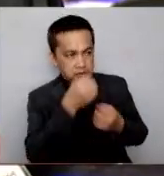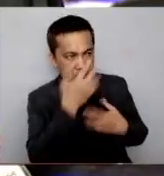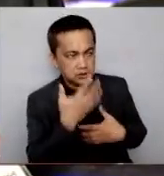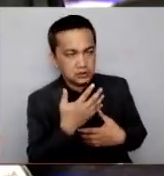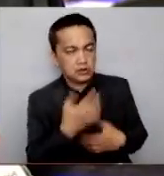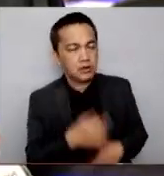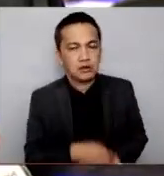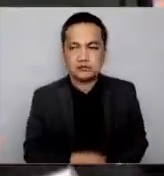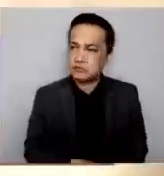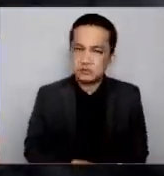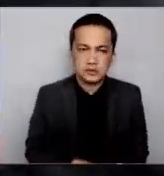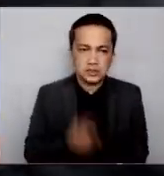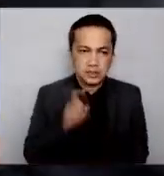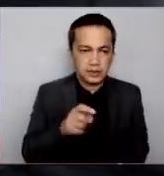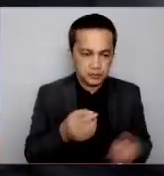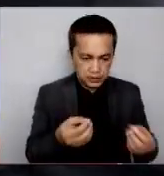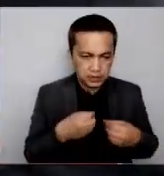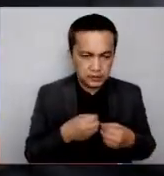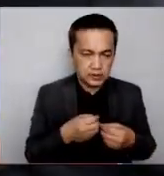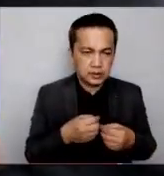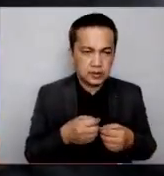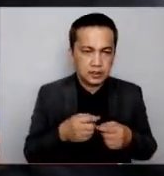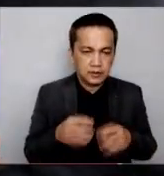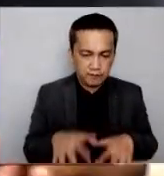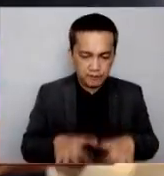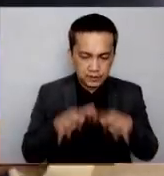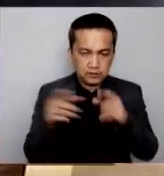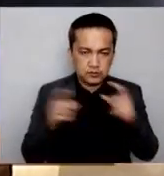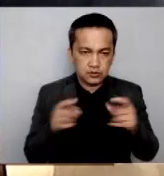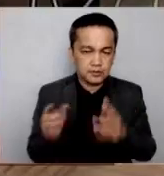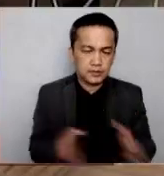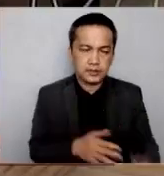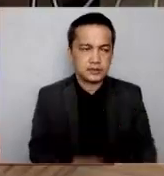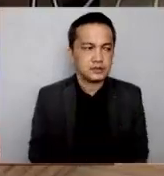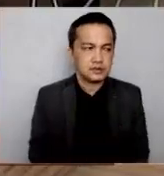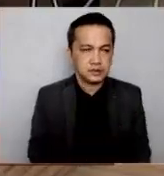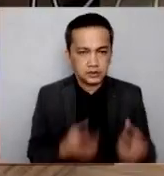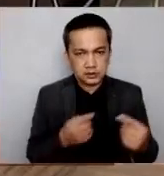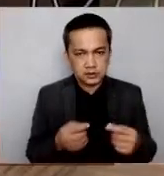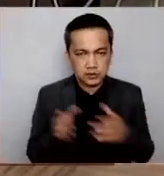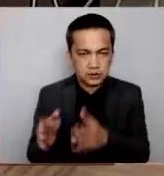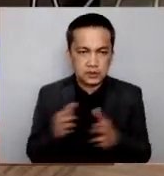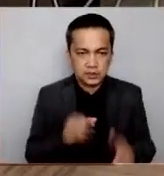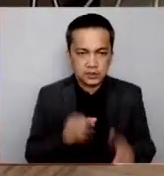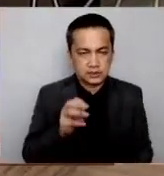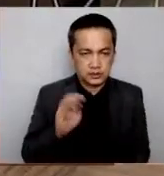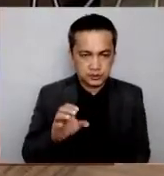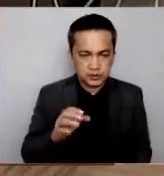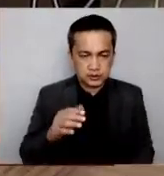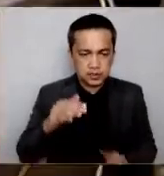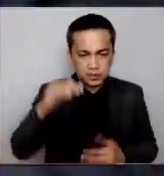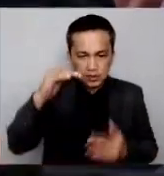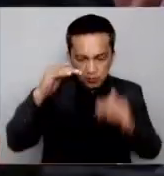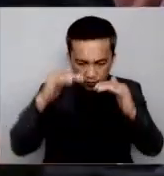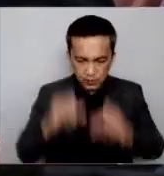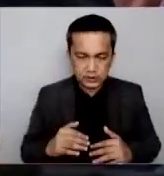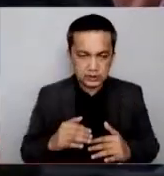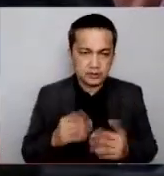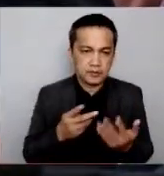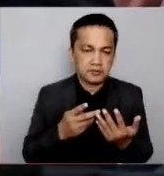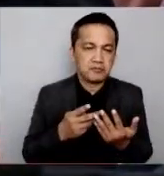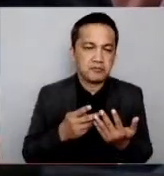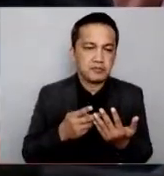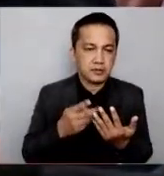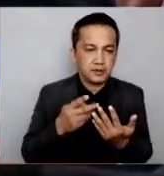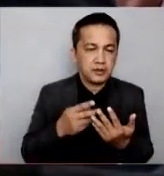or management plan. May mga ginagawa naman daw na mga SMC para maibsan ang baha malapit sa proyekto. Ang focus